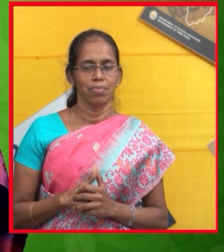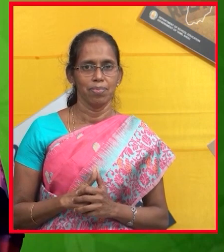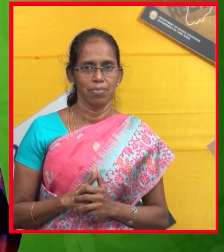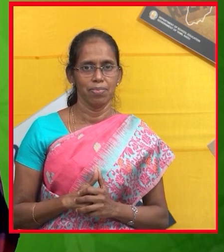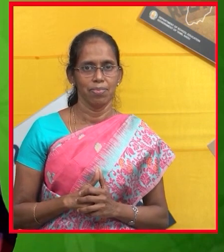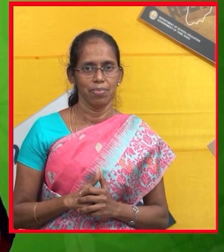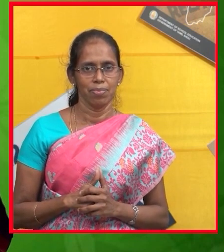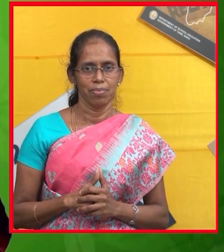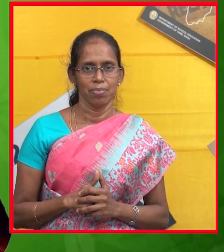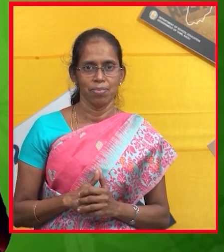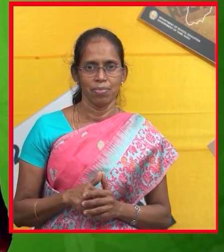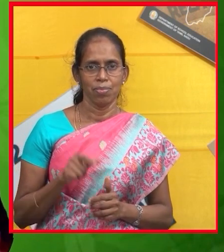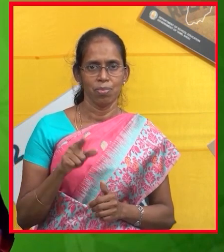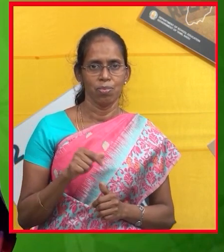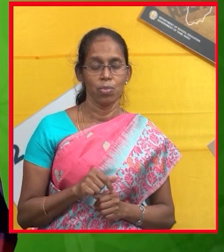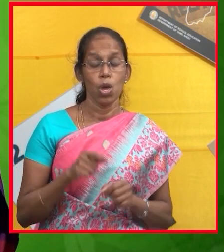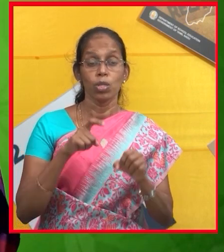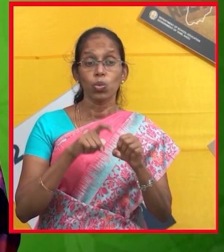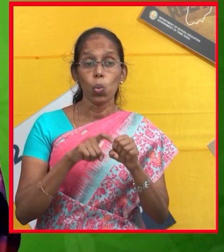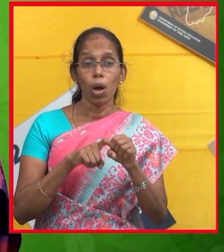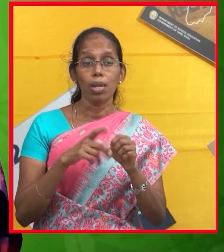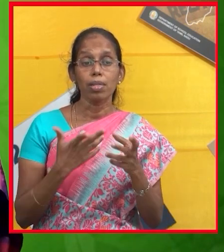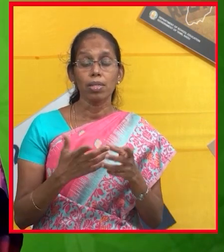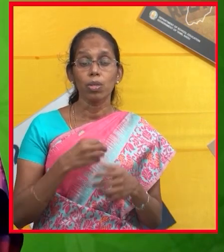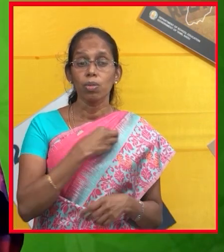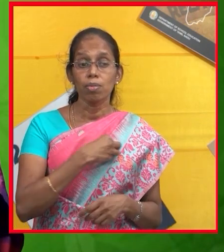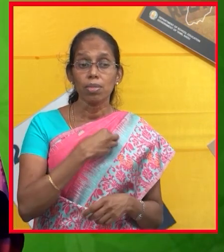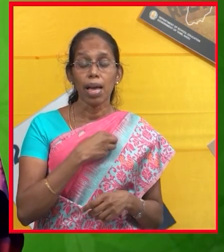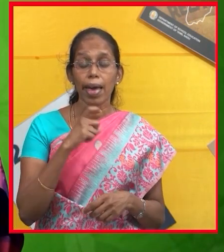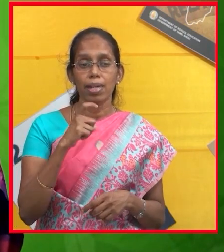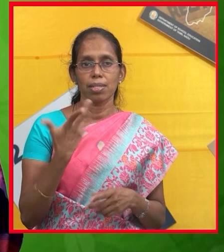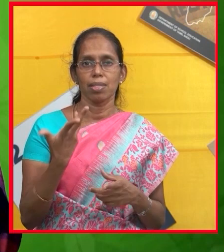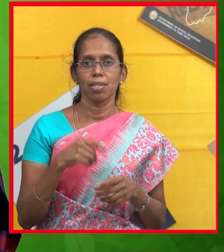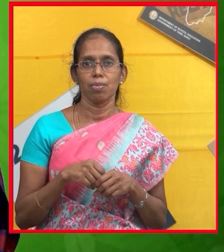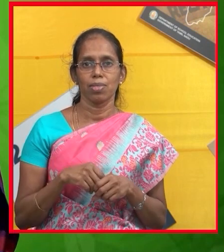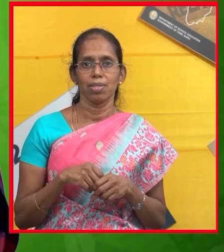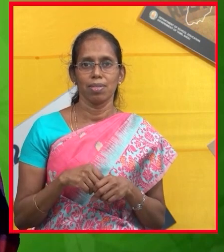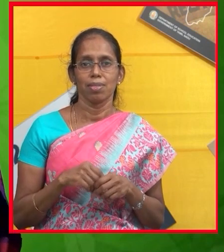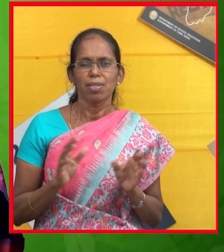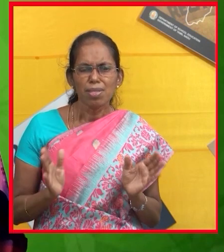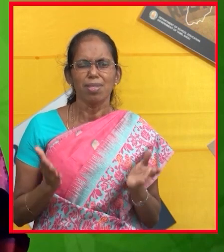சக்ஸஸ்ஃபுல்லாக முடிக்கிறதுக்கு உங்களோட எந்த குவாலிட்டி, உங்களோட எந்த குணம், என்ன கேரக்டர் உங்களுக்கு வந்து தூண்டுதலாக இருந்ததுன்னு